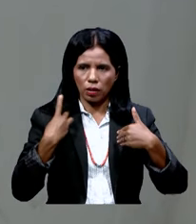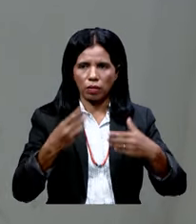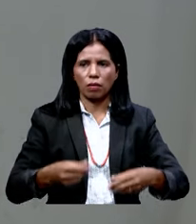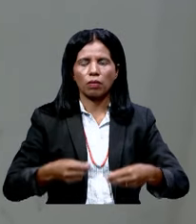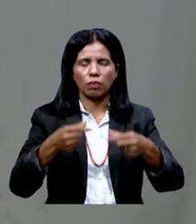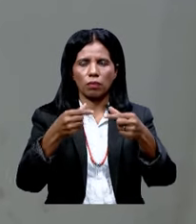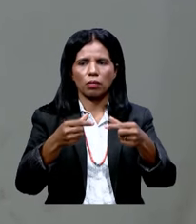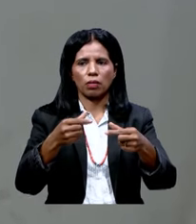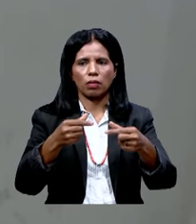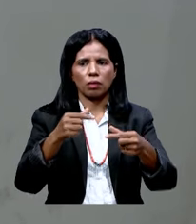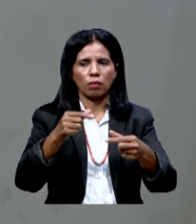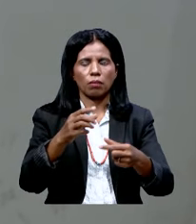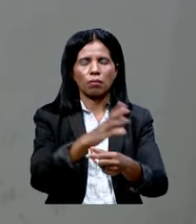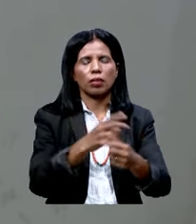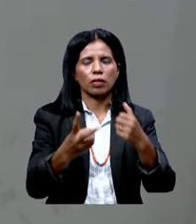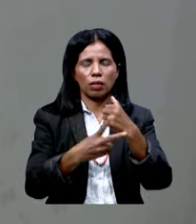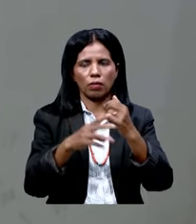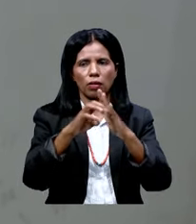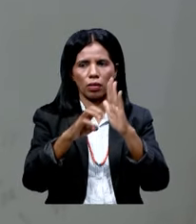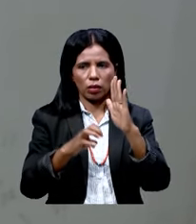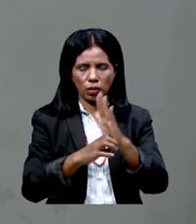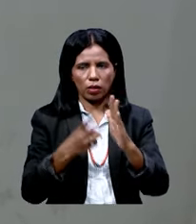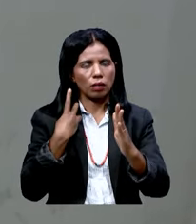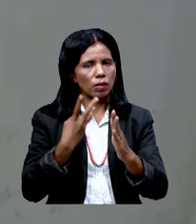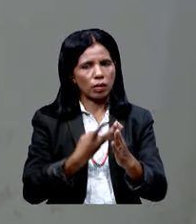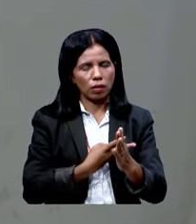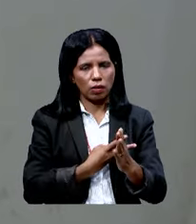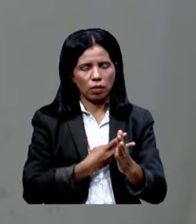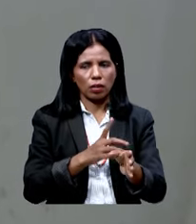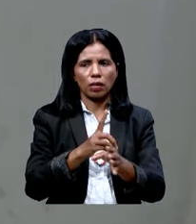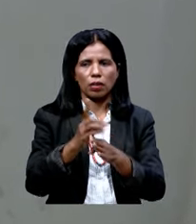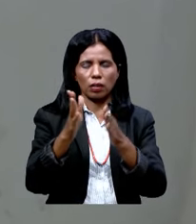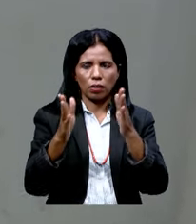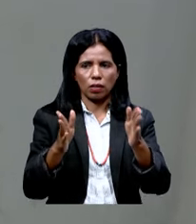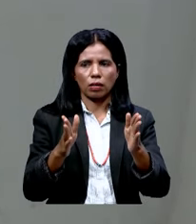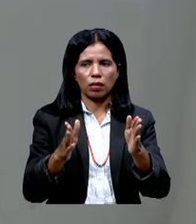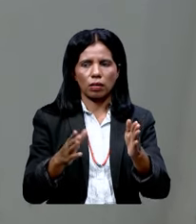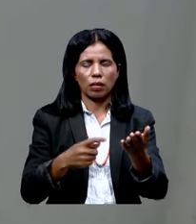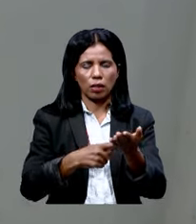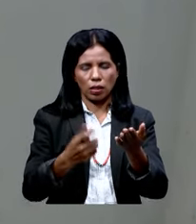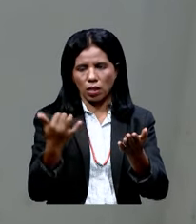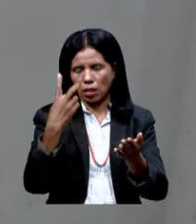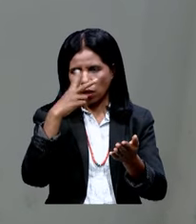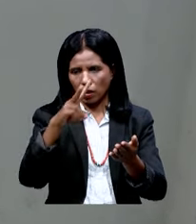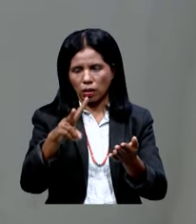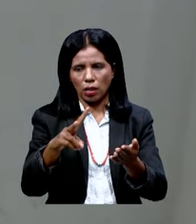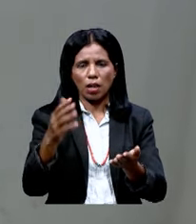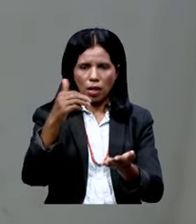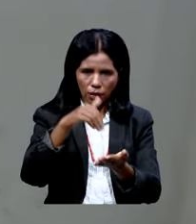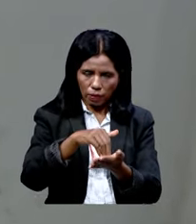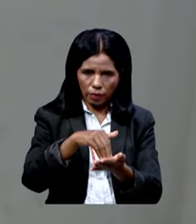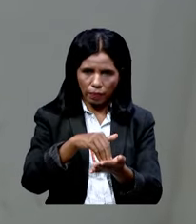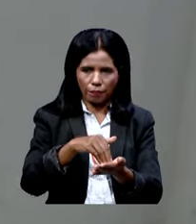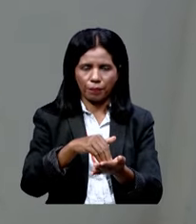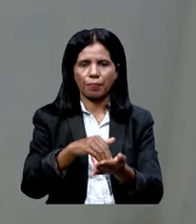fali ba ia gover cover staru ita diretor to teknik sila sila hare file fali abila halo bele sam file fali ho